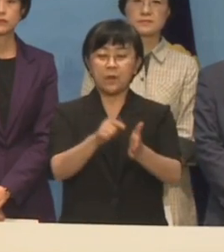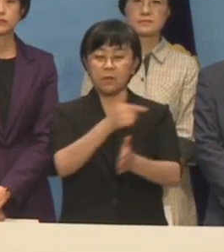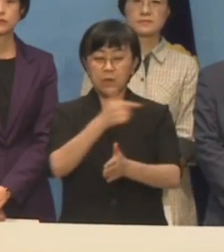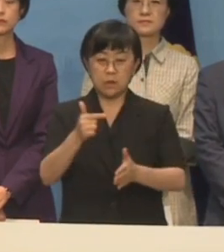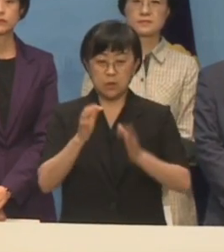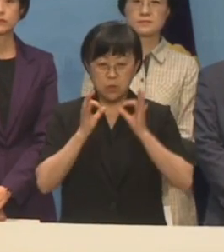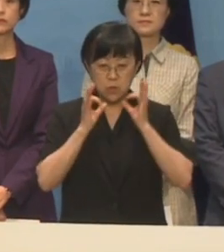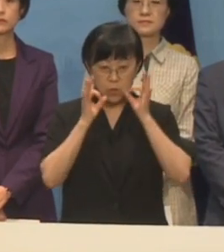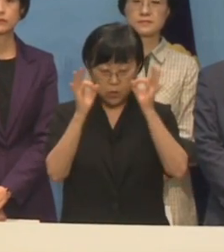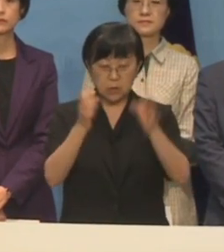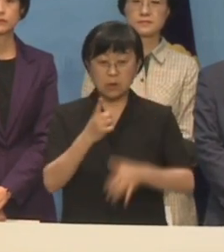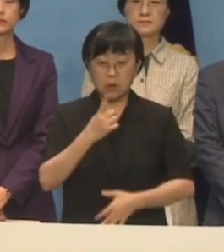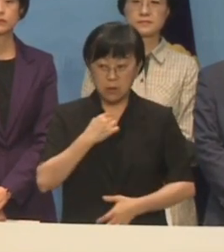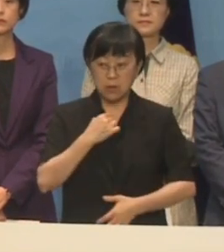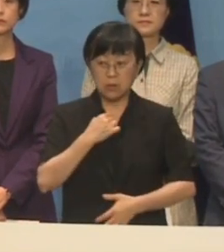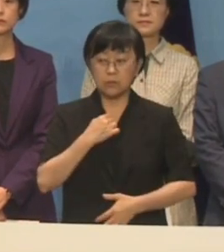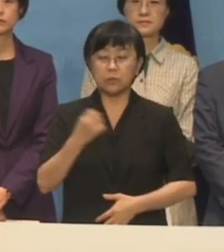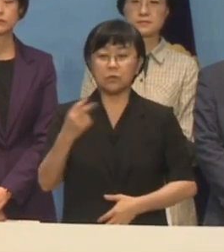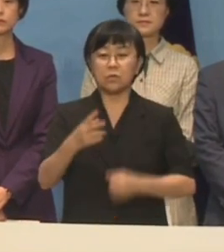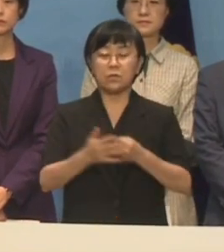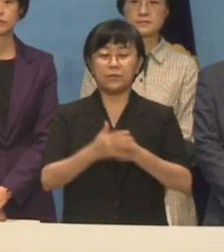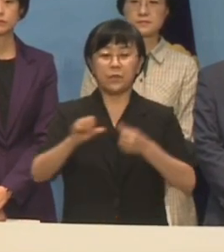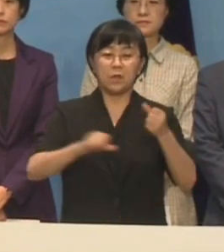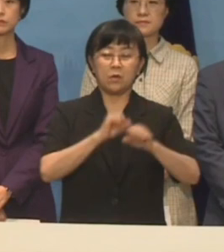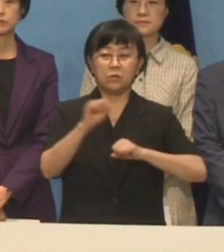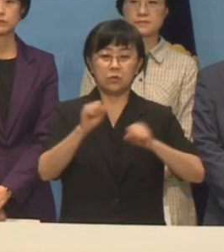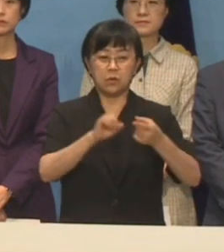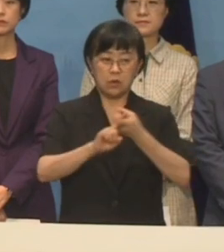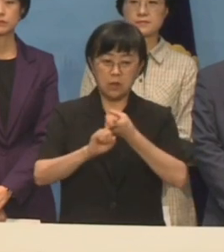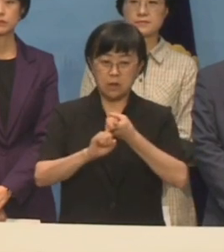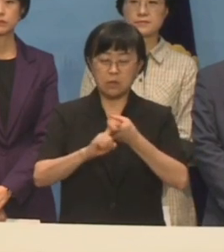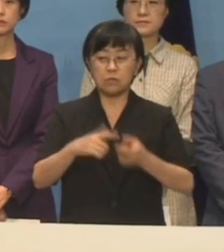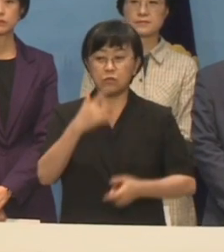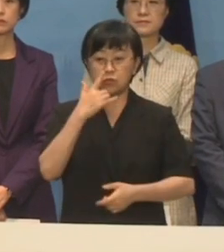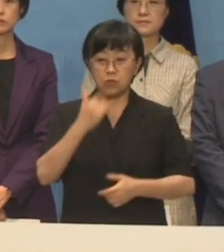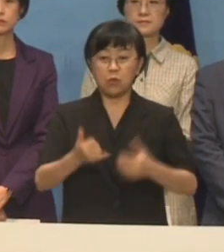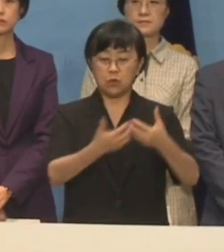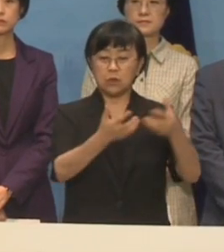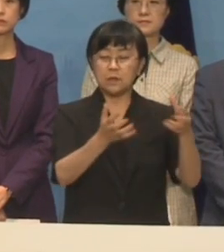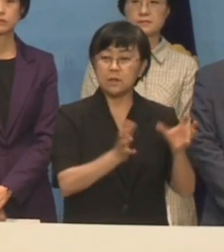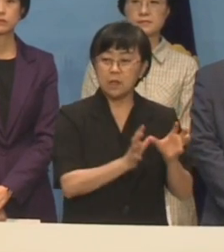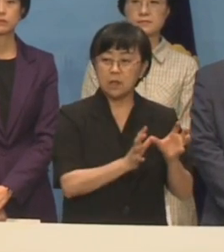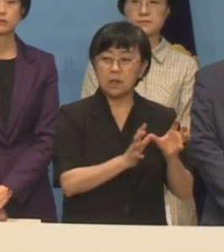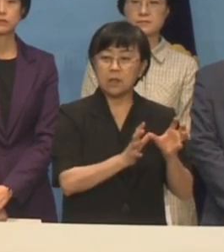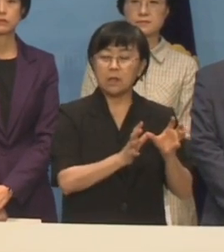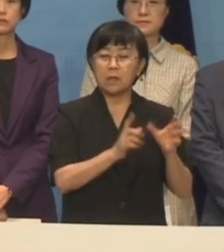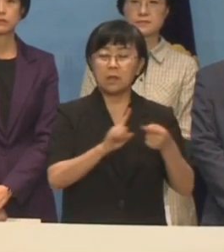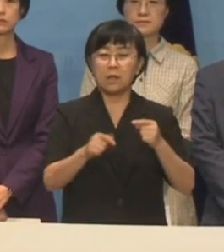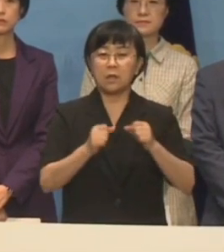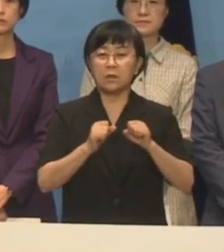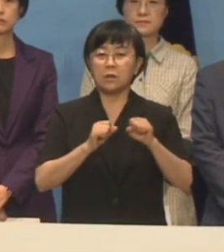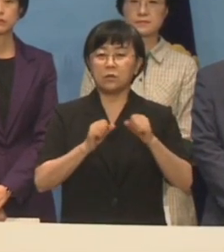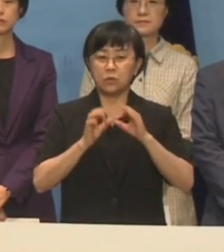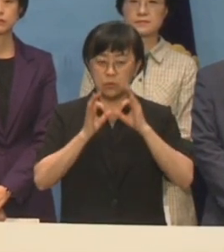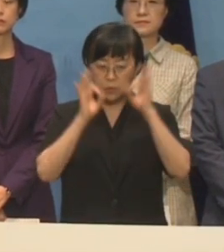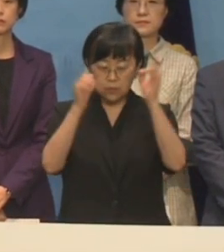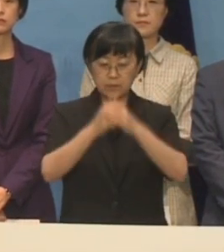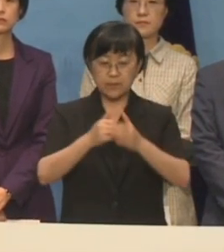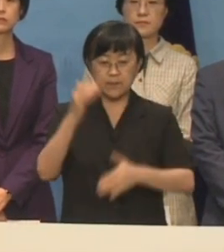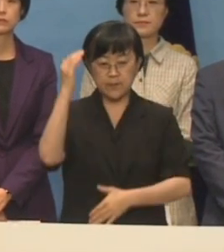굉장히 노력을 하셨고 그리고 여기 환경운동연합과 여러 학부모단체들이 노력을 하셔가지고